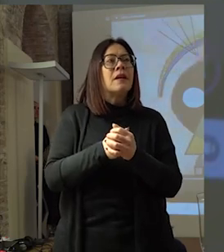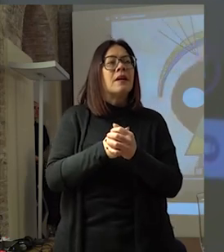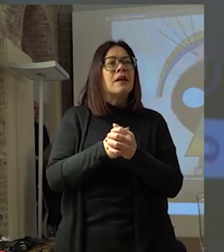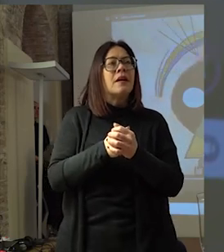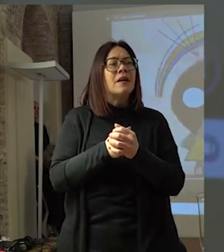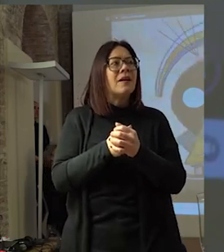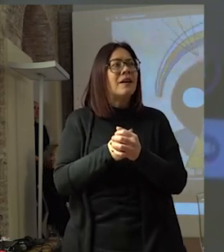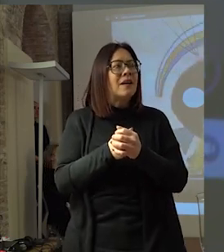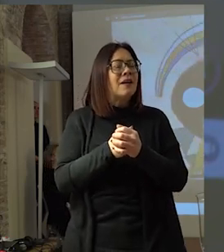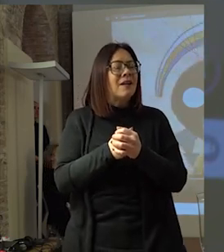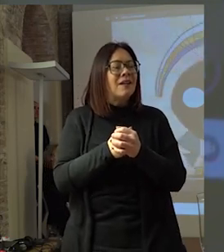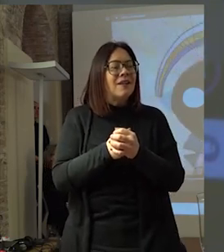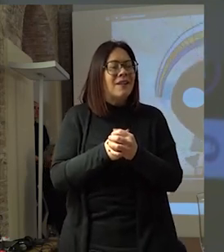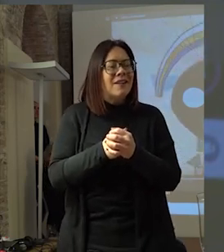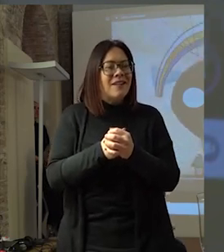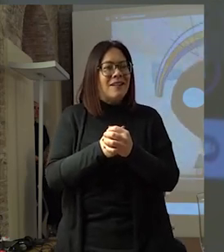sempre